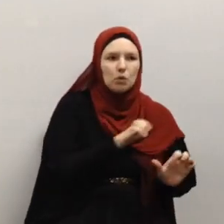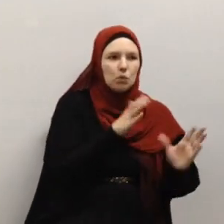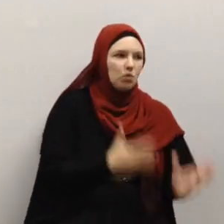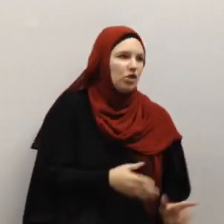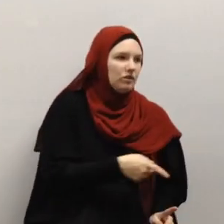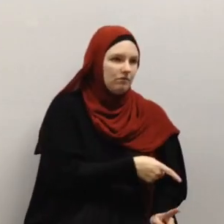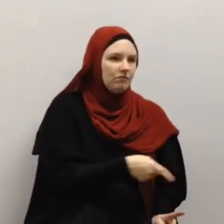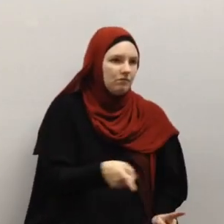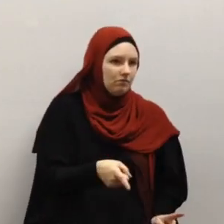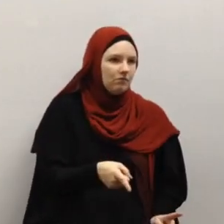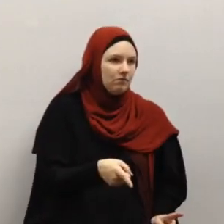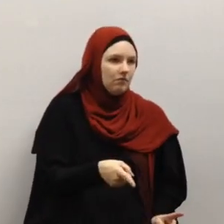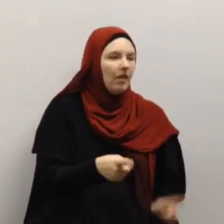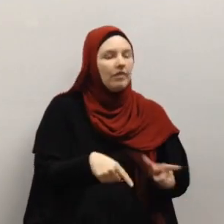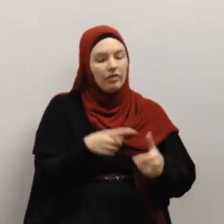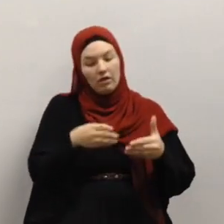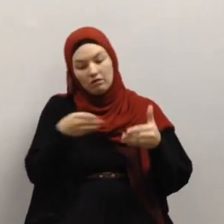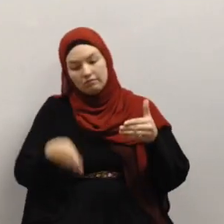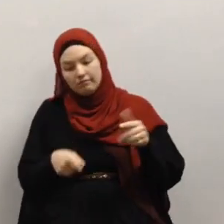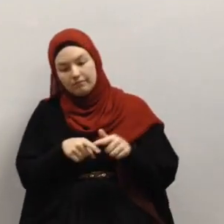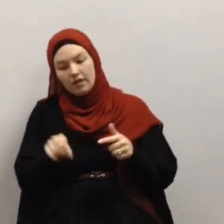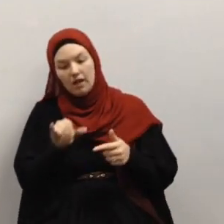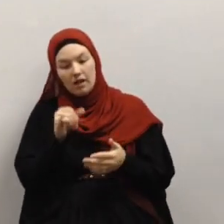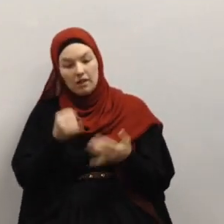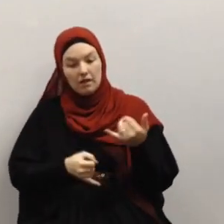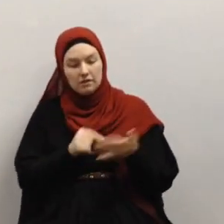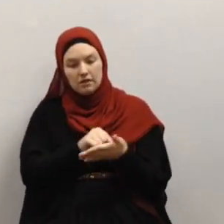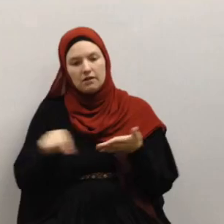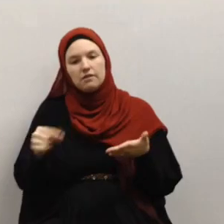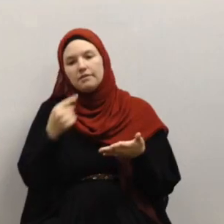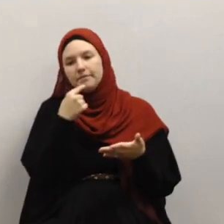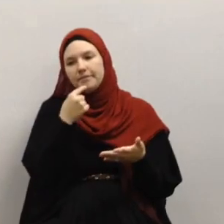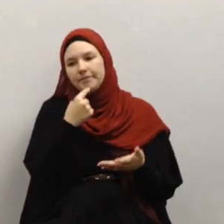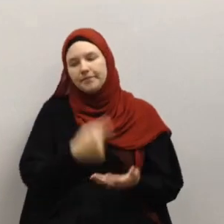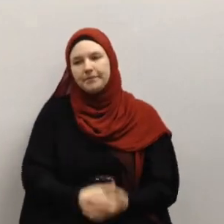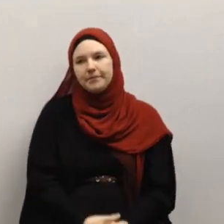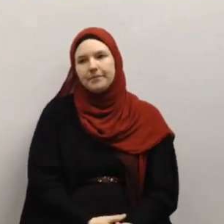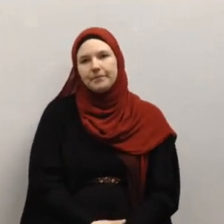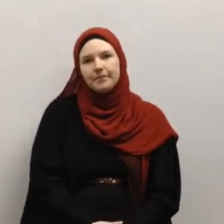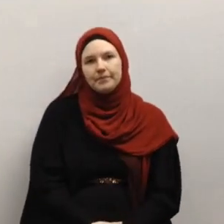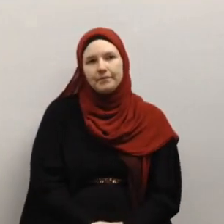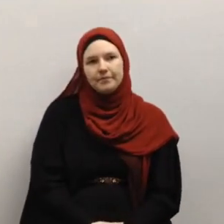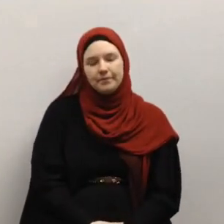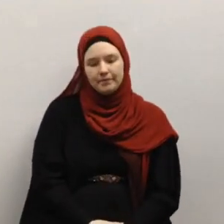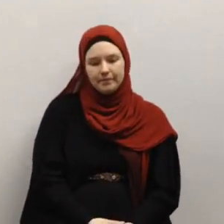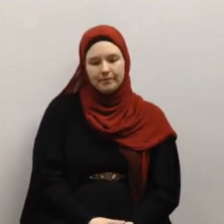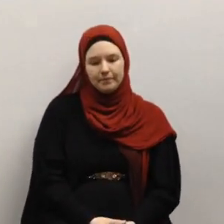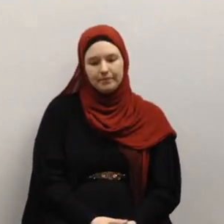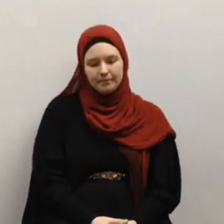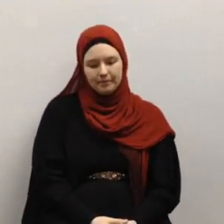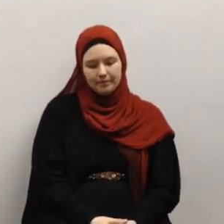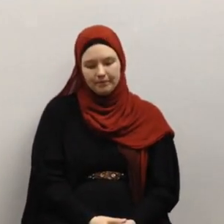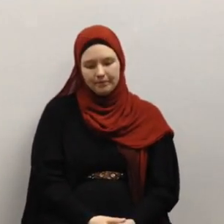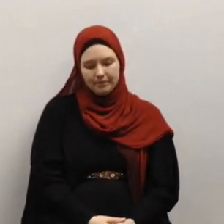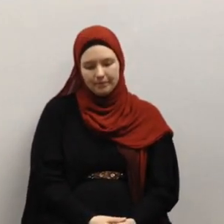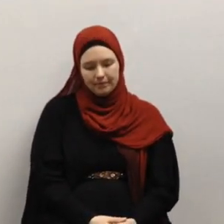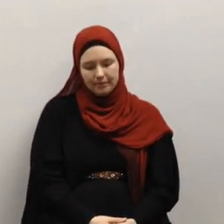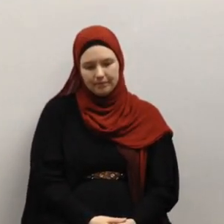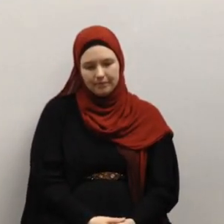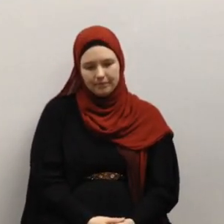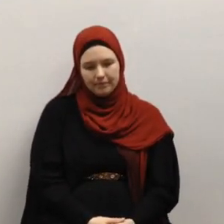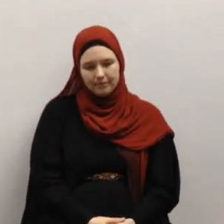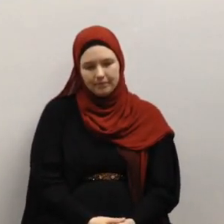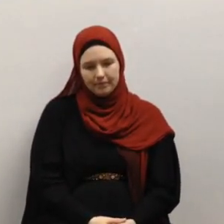the ayah إِنَّمَا كَانَ قَوْلَ الْمُؤْمِنِينَ إِذَا دُعُوا إِلَى اللَّهِ وَرَسُولِهِ